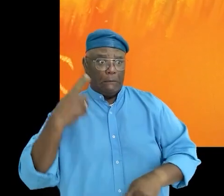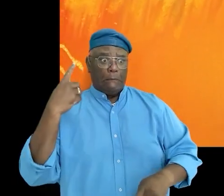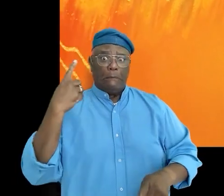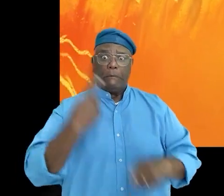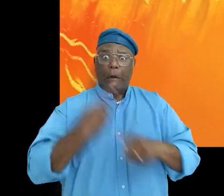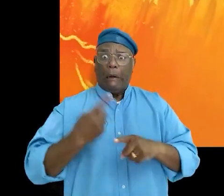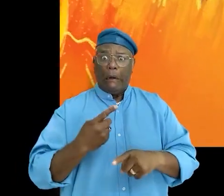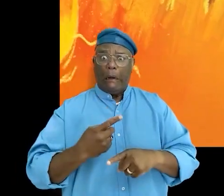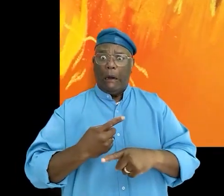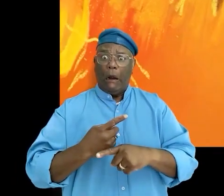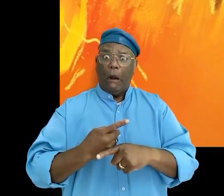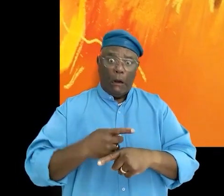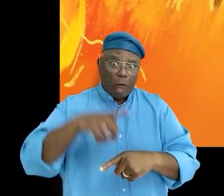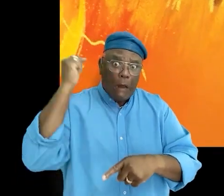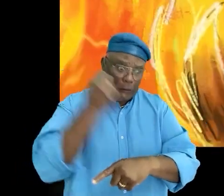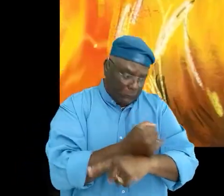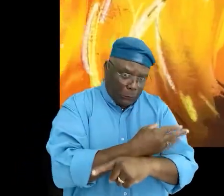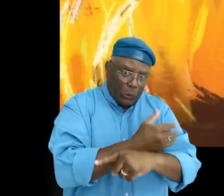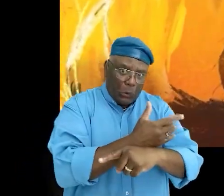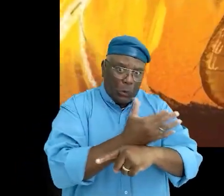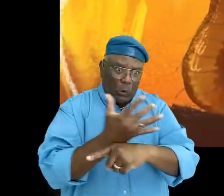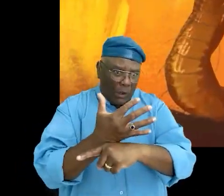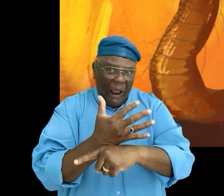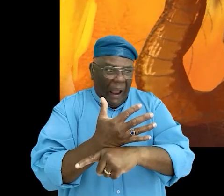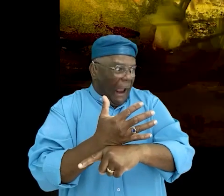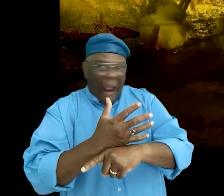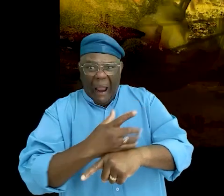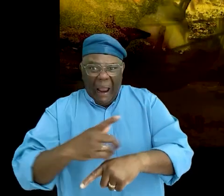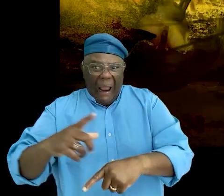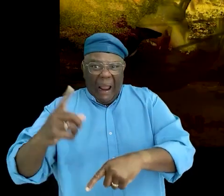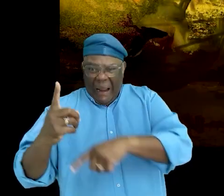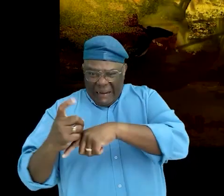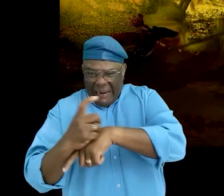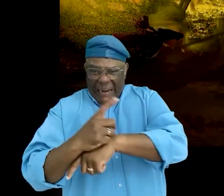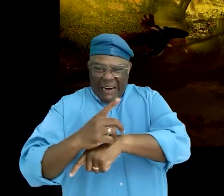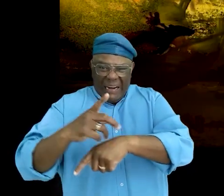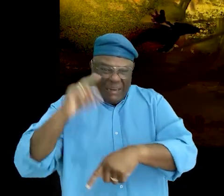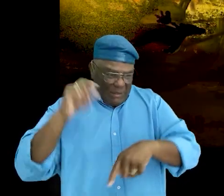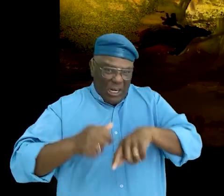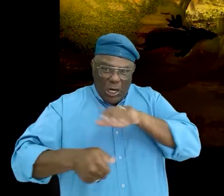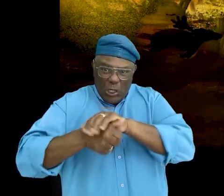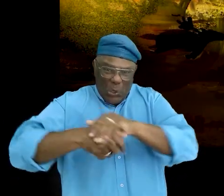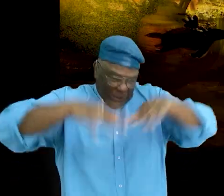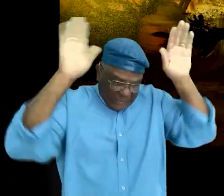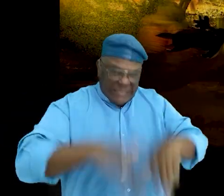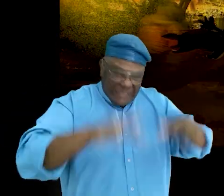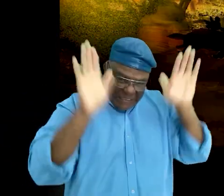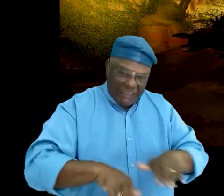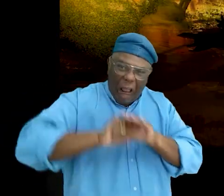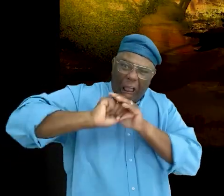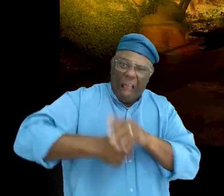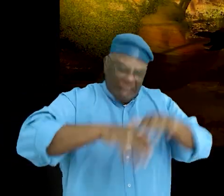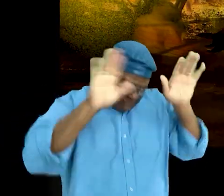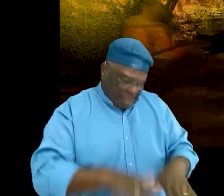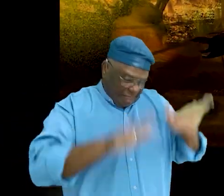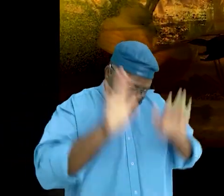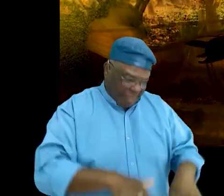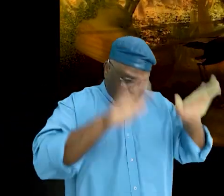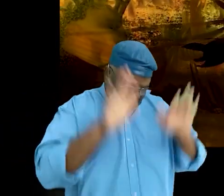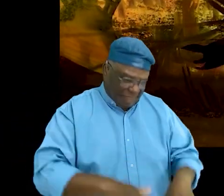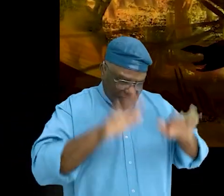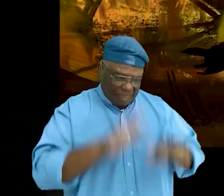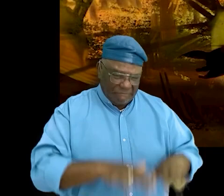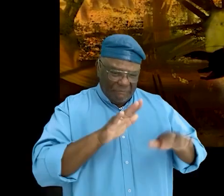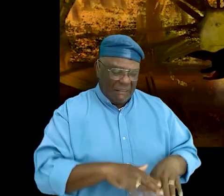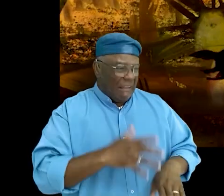Yn sydyn, aeth diwedd cynffon y mochyn daear ar dan. Bu'n rhaid i Lula a Mili weithio'n galed iawn i'w patio